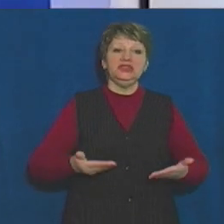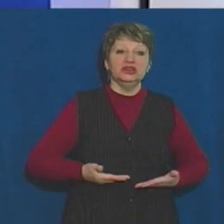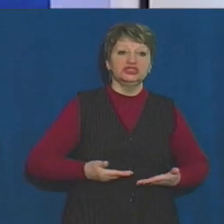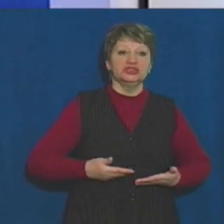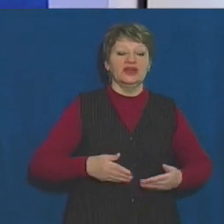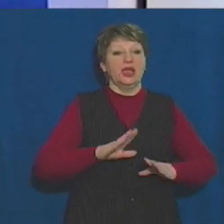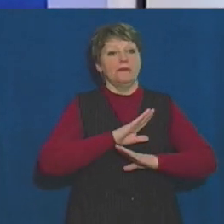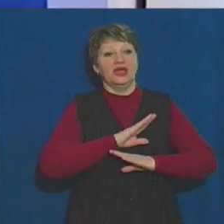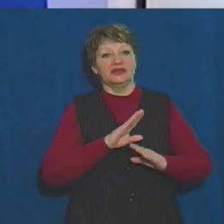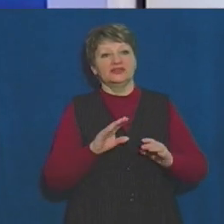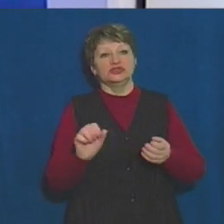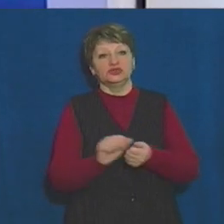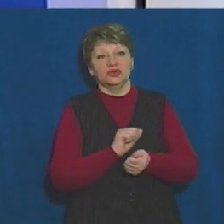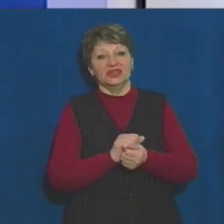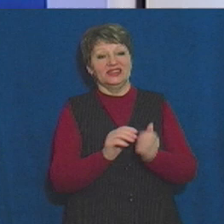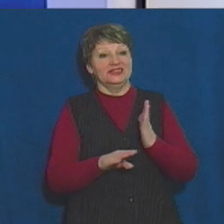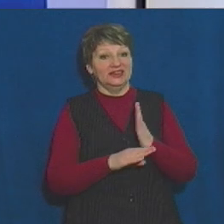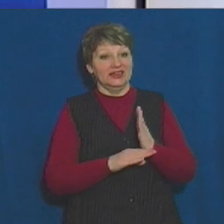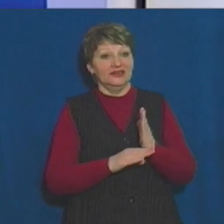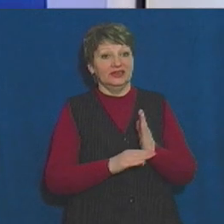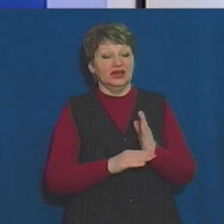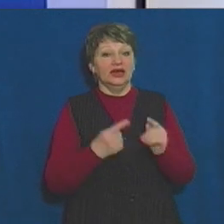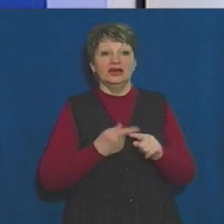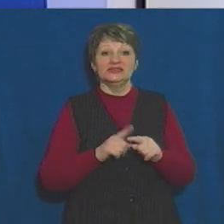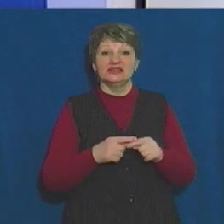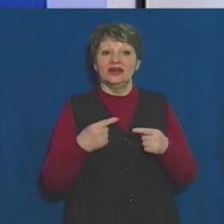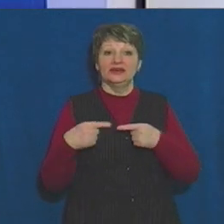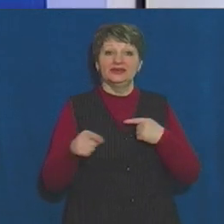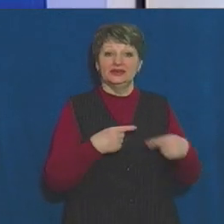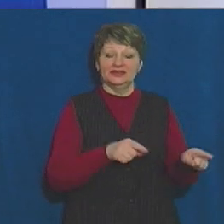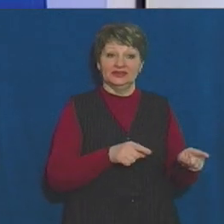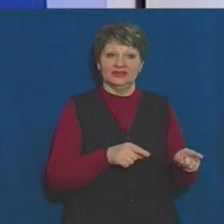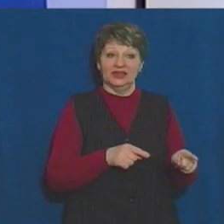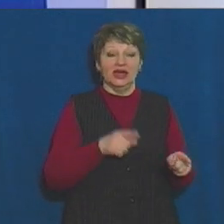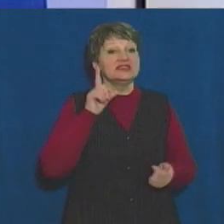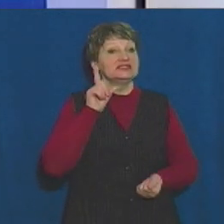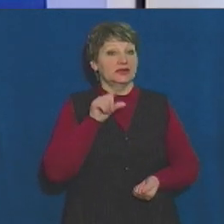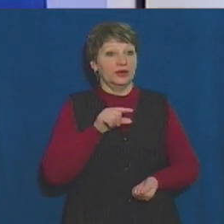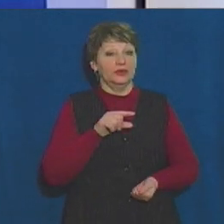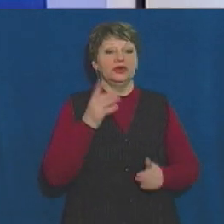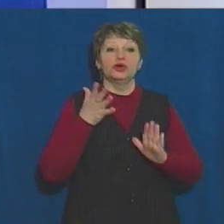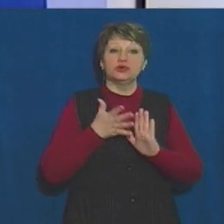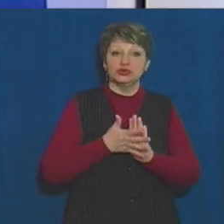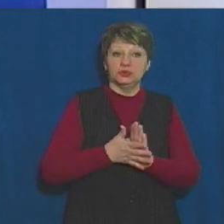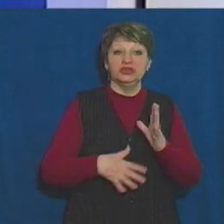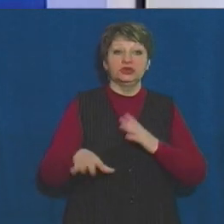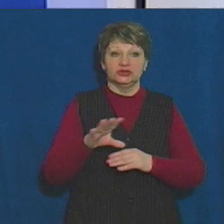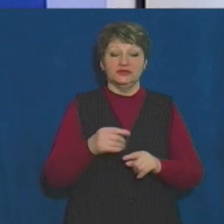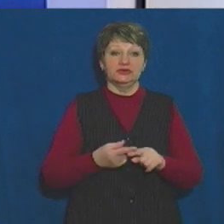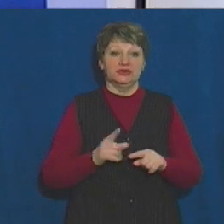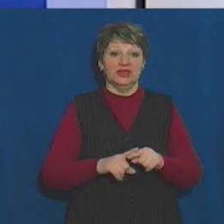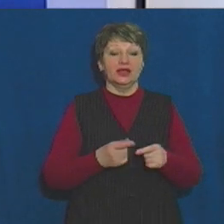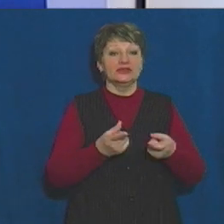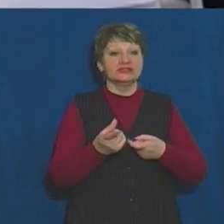шкідники. Там практично не і хвороби точно так само. Тому, от, знаючи, розуміючи все це,